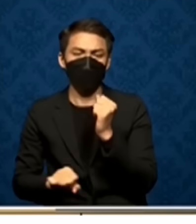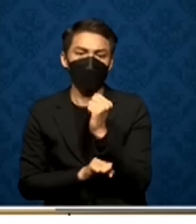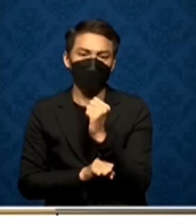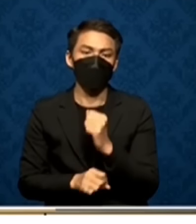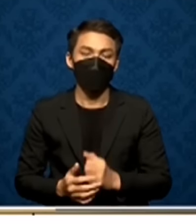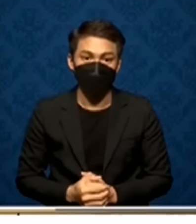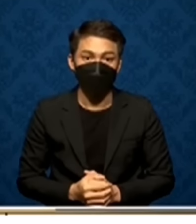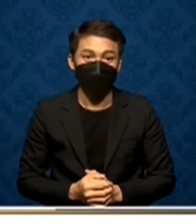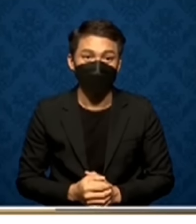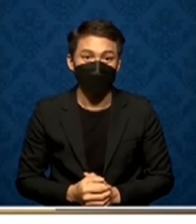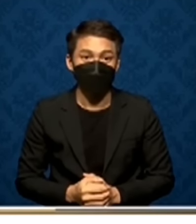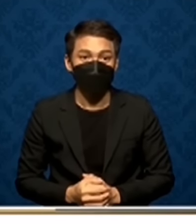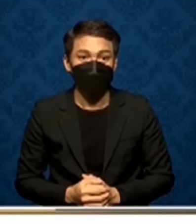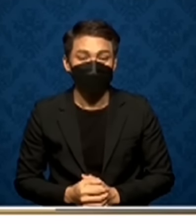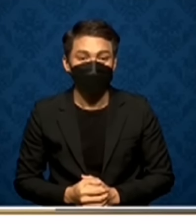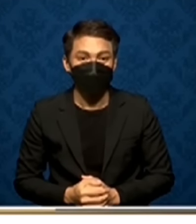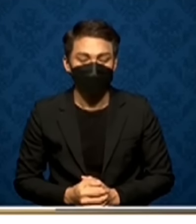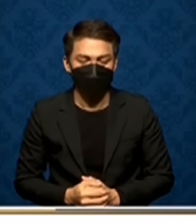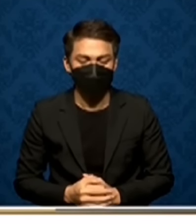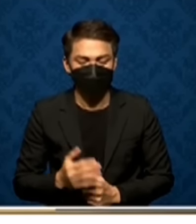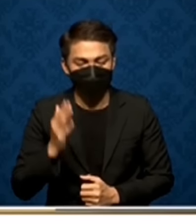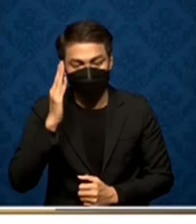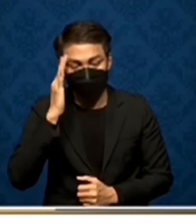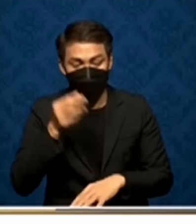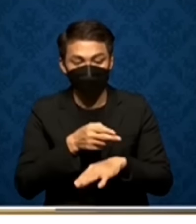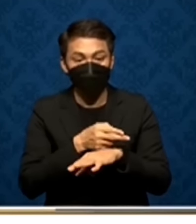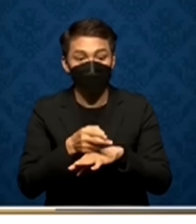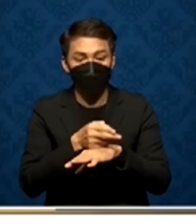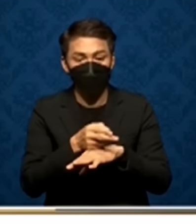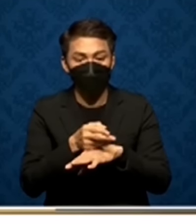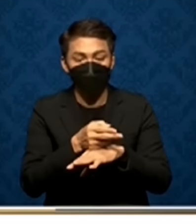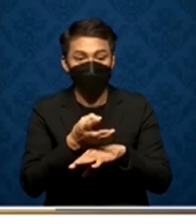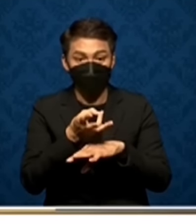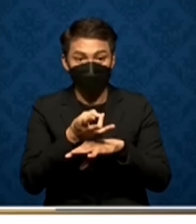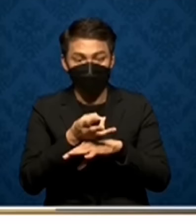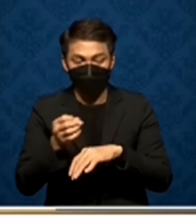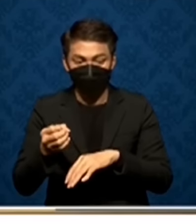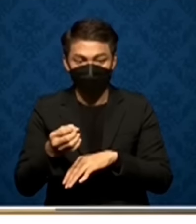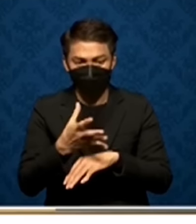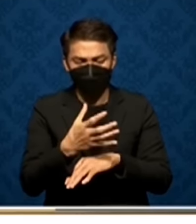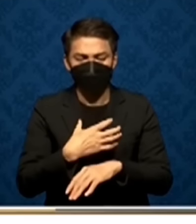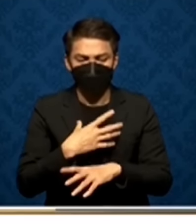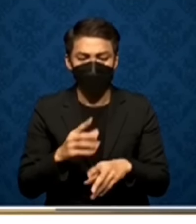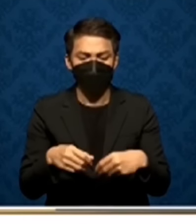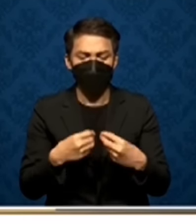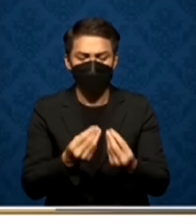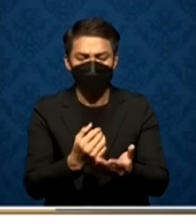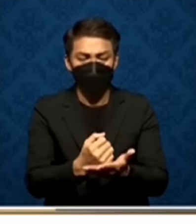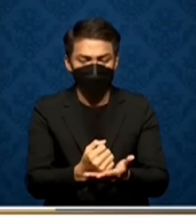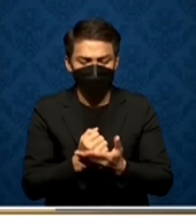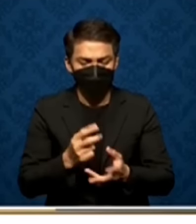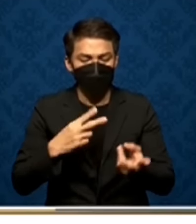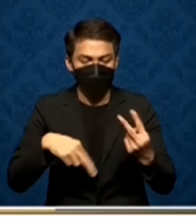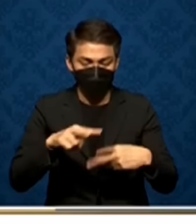ากจะให้ไม่ทราบว่าจะเอาวิดีโอสั้นๆสักนิดนึงดูแลศักยภาพของ3จังหวัดอาจจะ